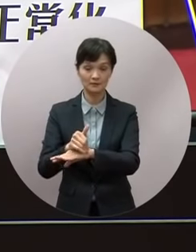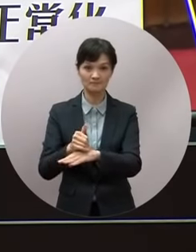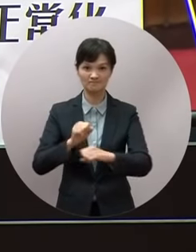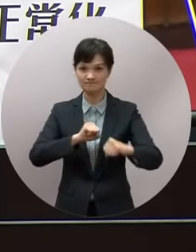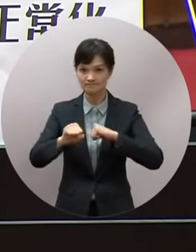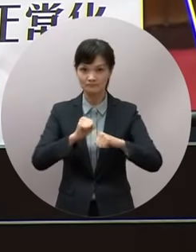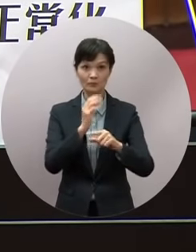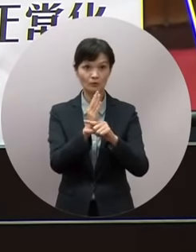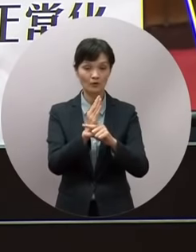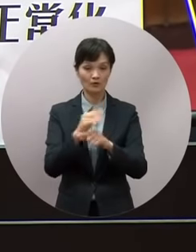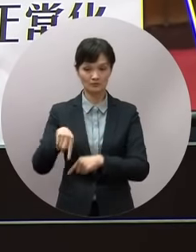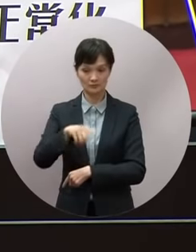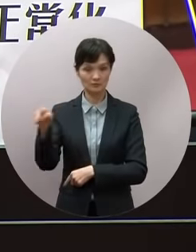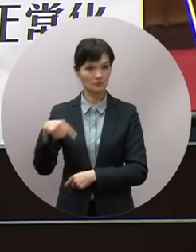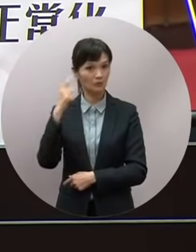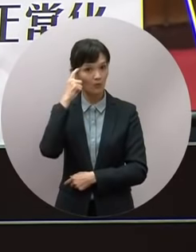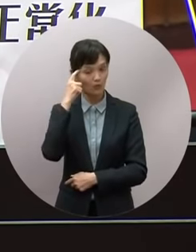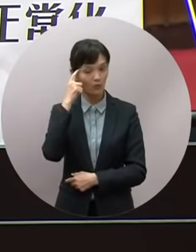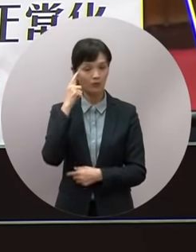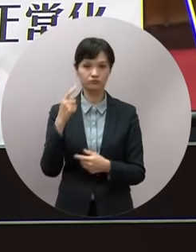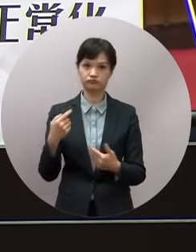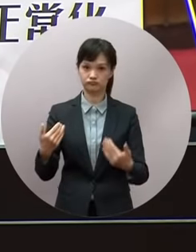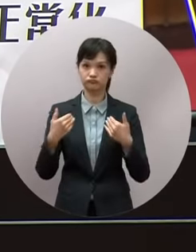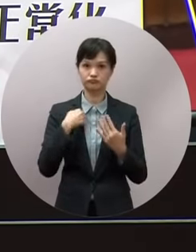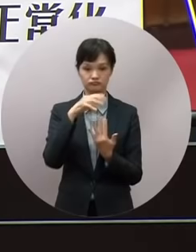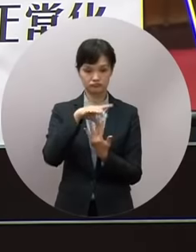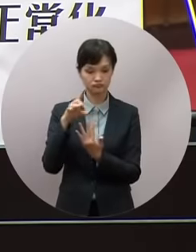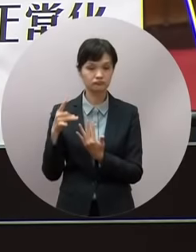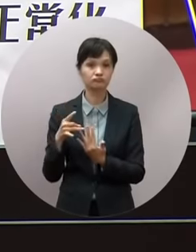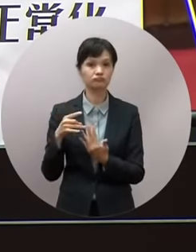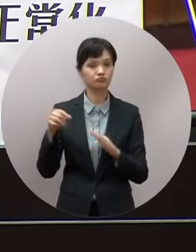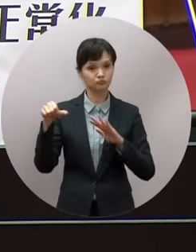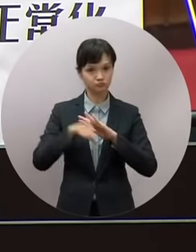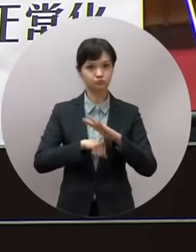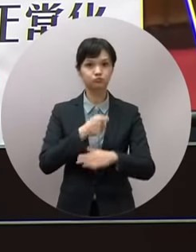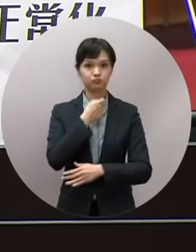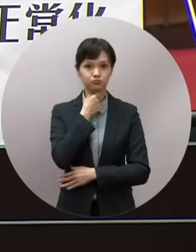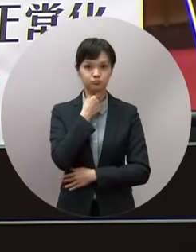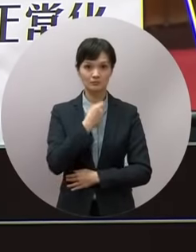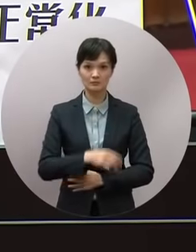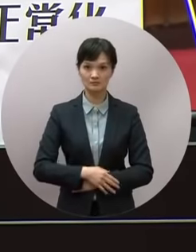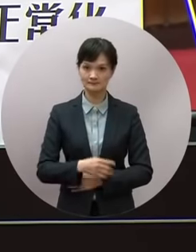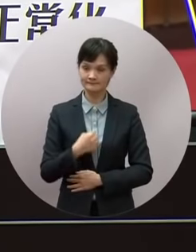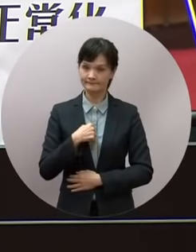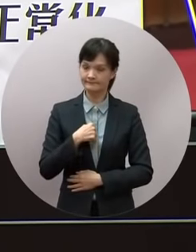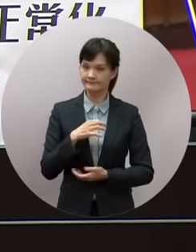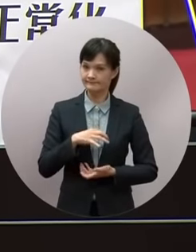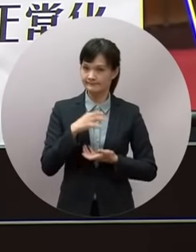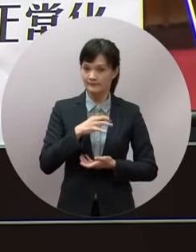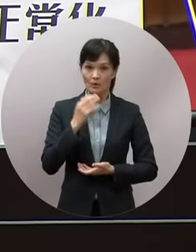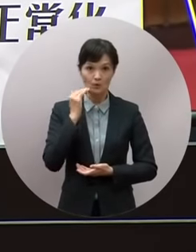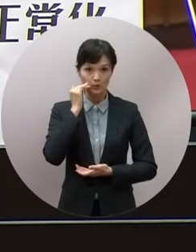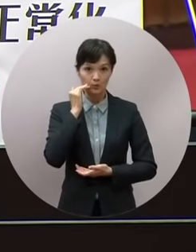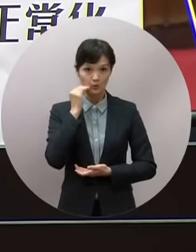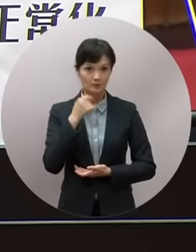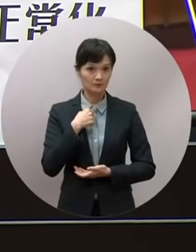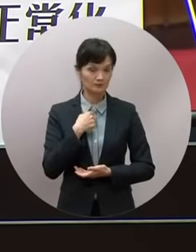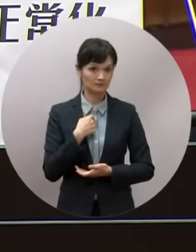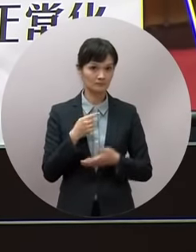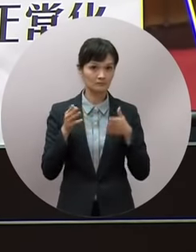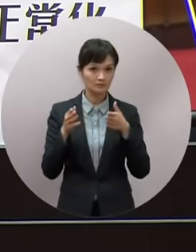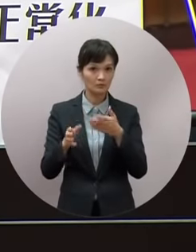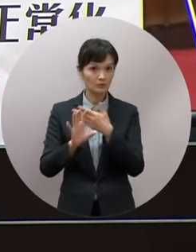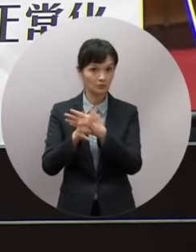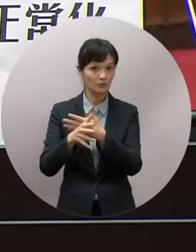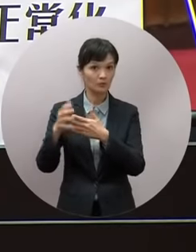湾。所以我非常担心，如果我们非常严密甚至过严在看待境